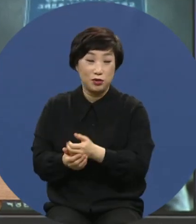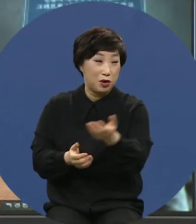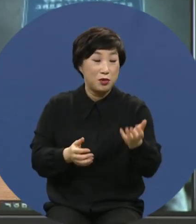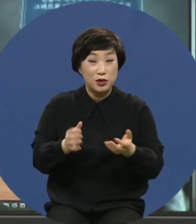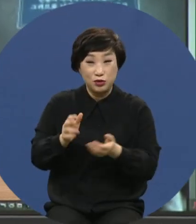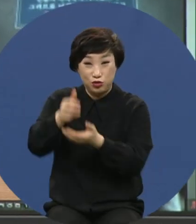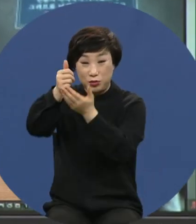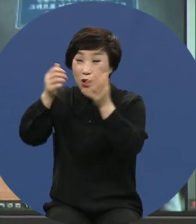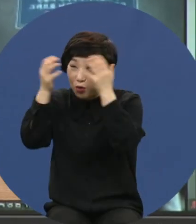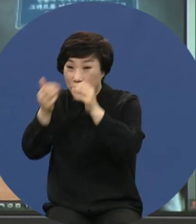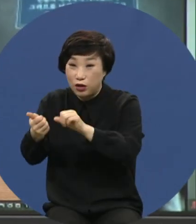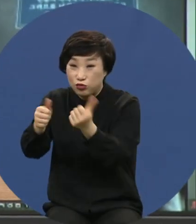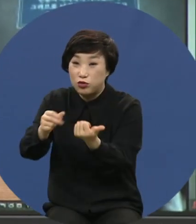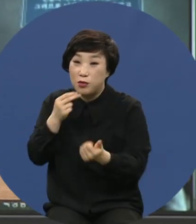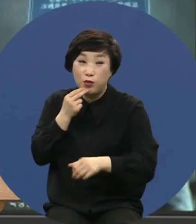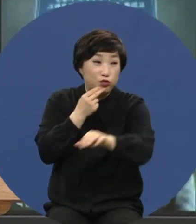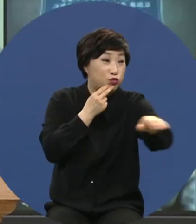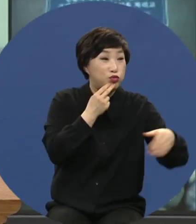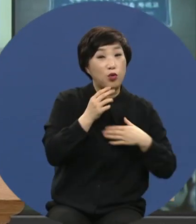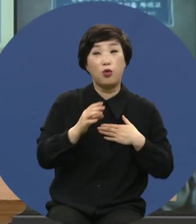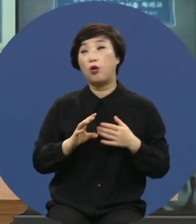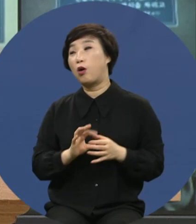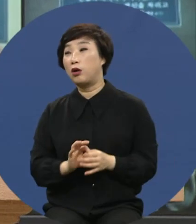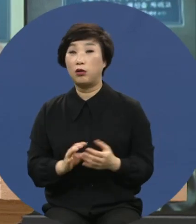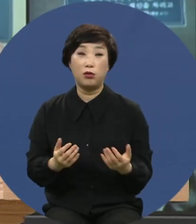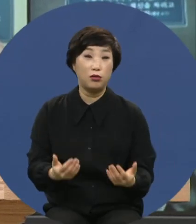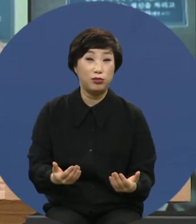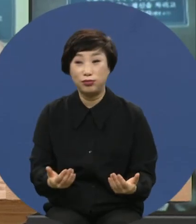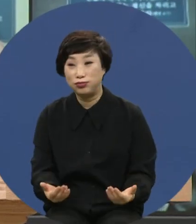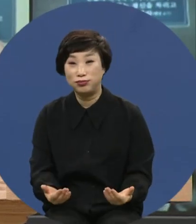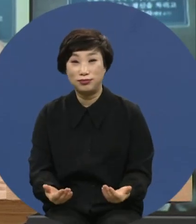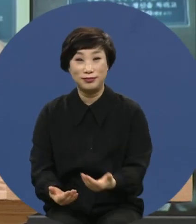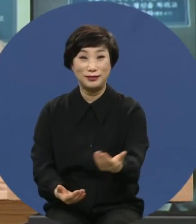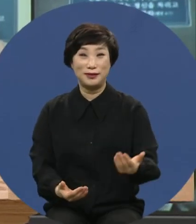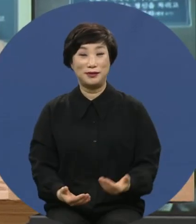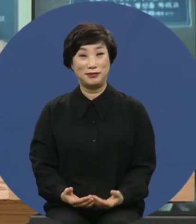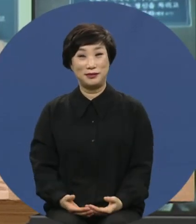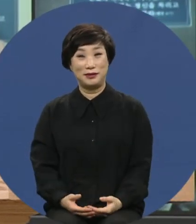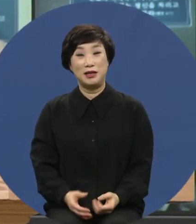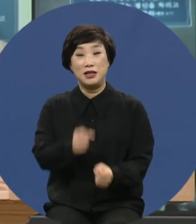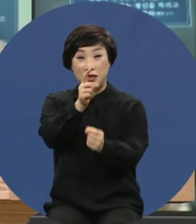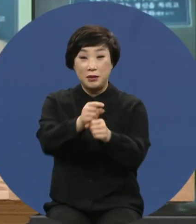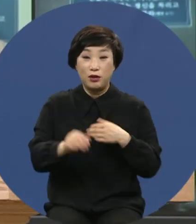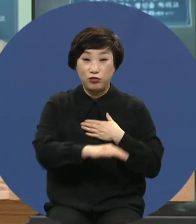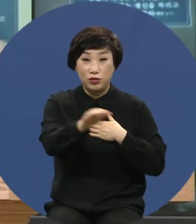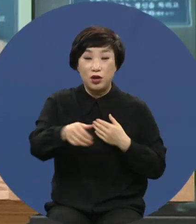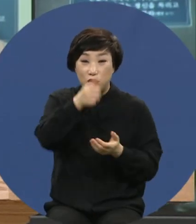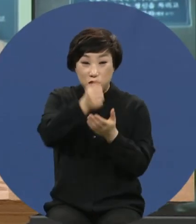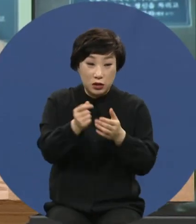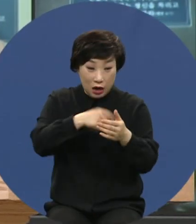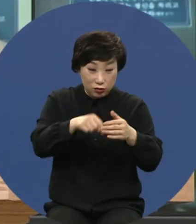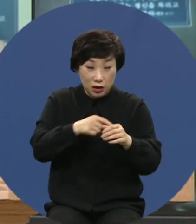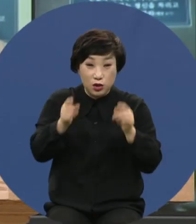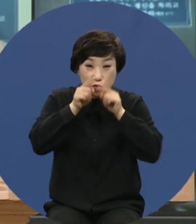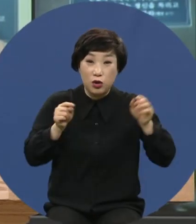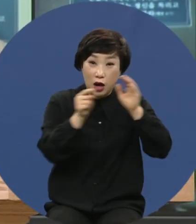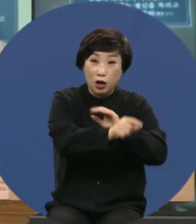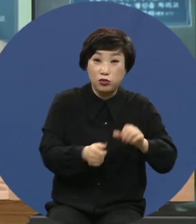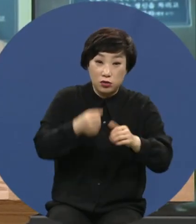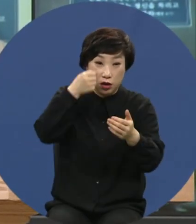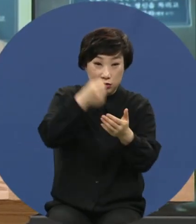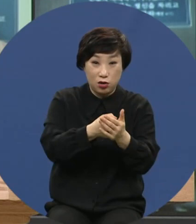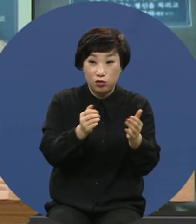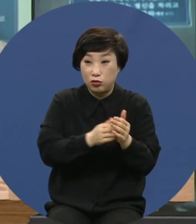고난과 죽음이 없이 우리하고 하나님과 무슨 상관이 있느냐. 이미 죄 아래서 지옥 가기로 작정된